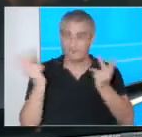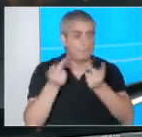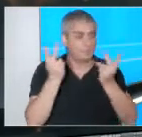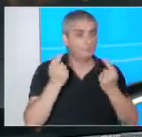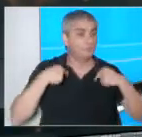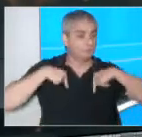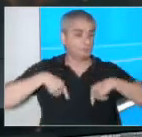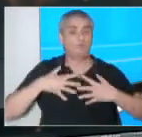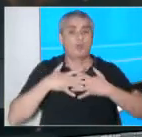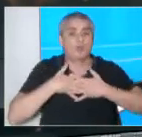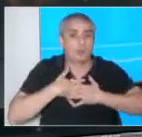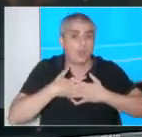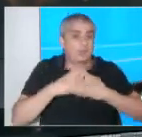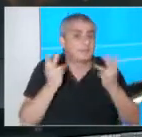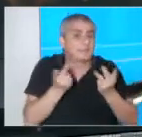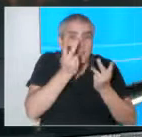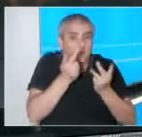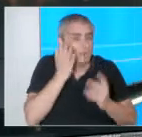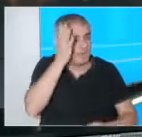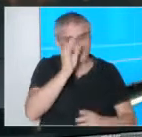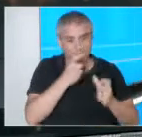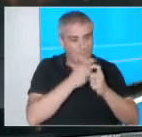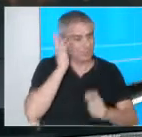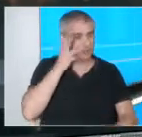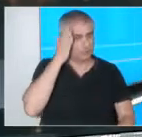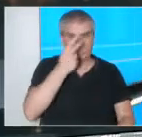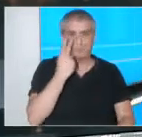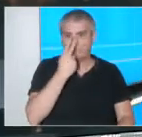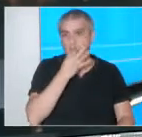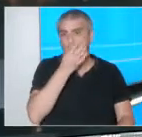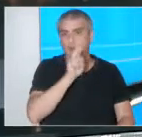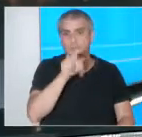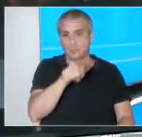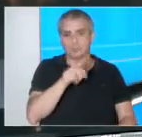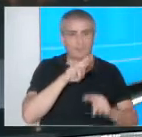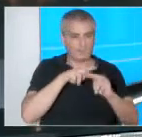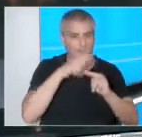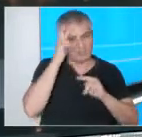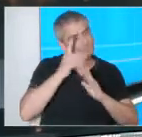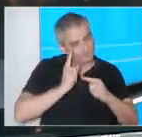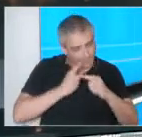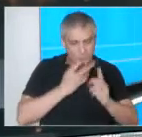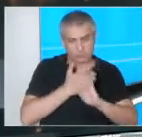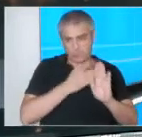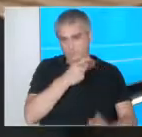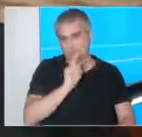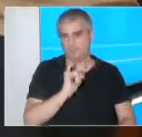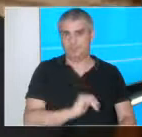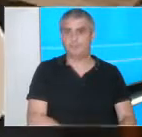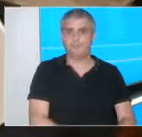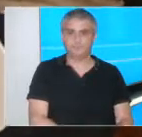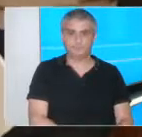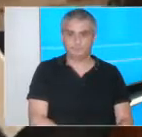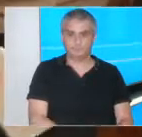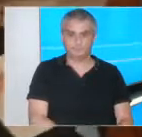יושבת ראש הקואליציה, מחפשת את עתידה ביש עתיד, בוא נראה ששואלים אותה על העניין הזה, ואחרי זה נבין מה היא בדיוק אמרה. חברת הכנסת סילמן, את בדרך ביש